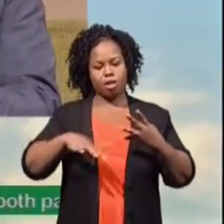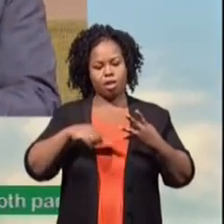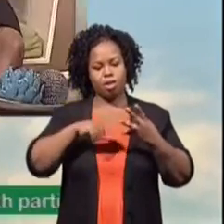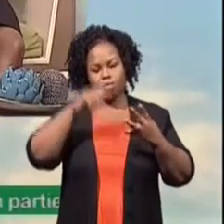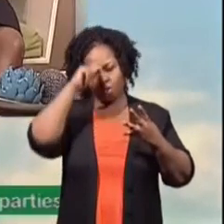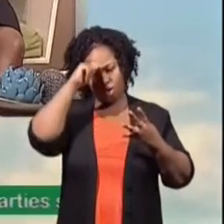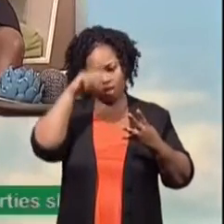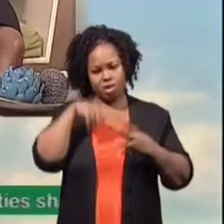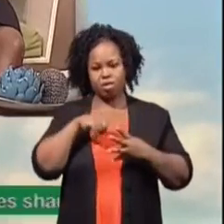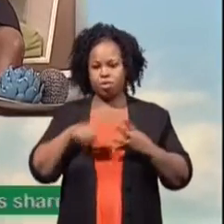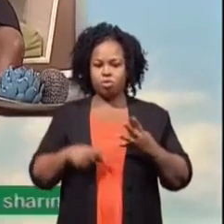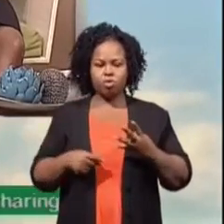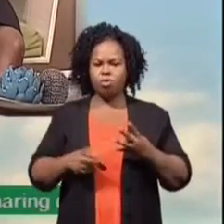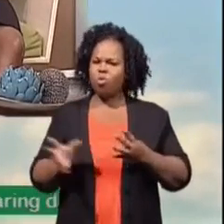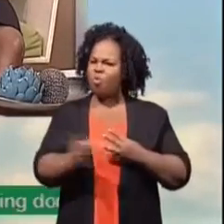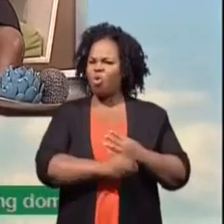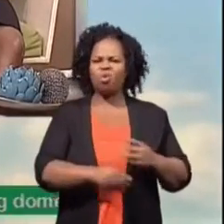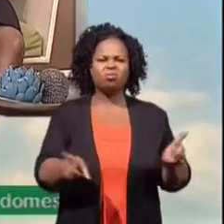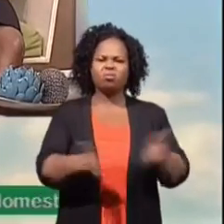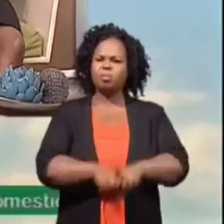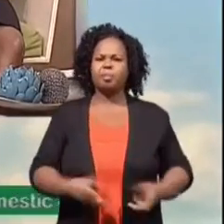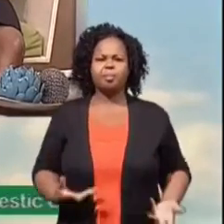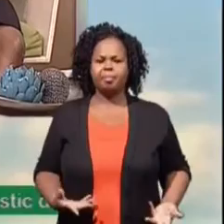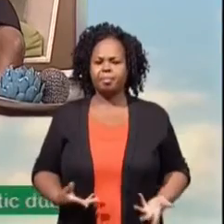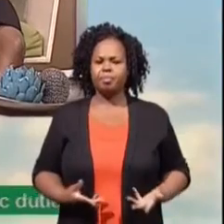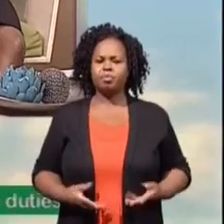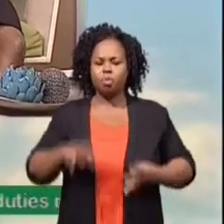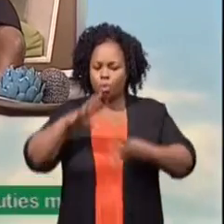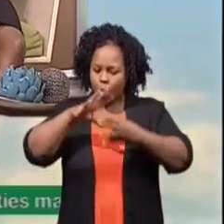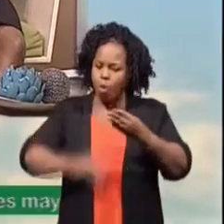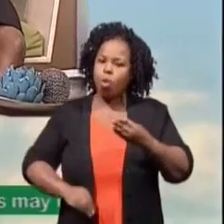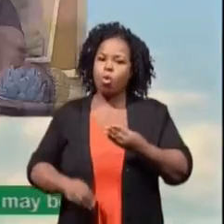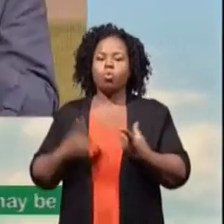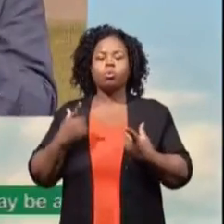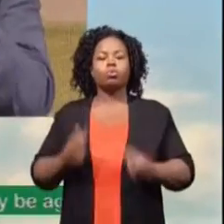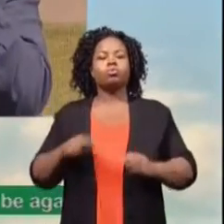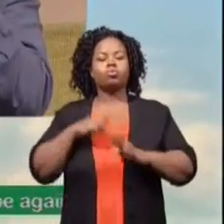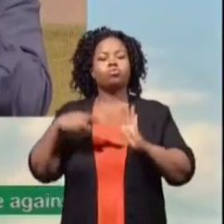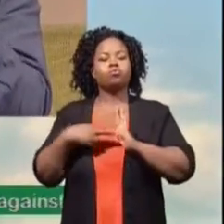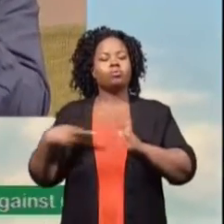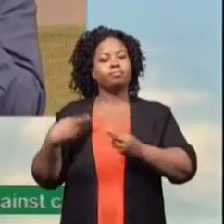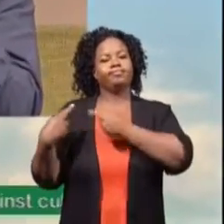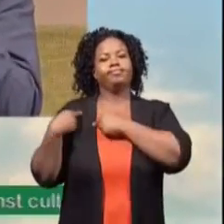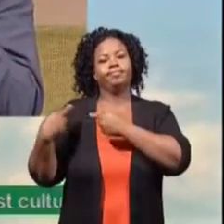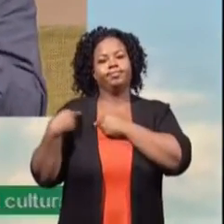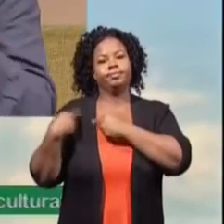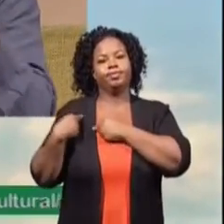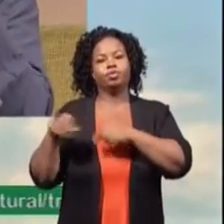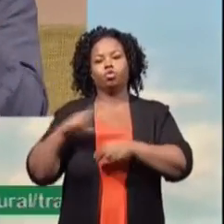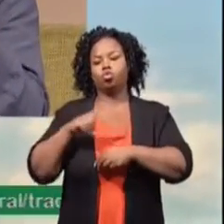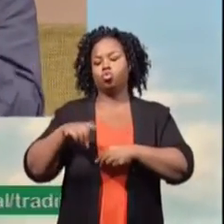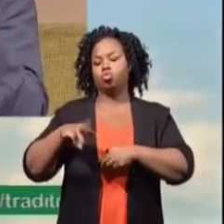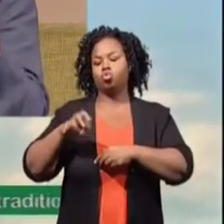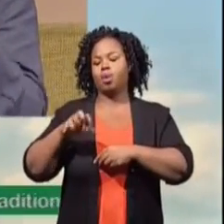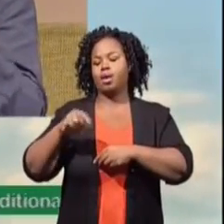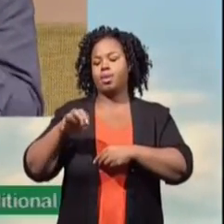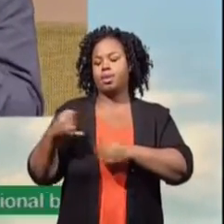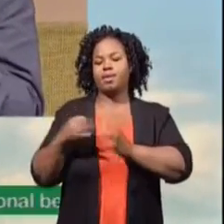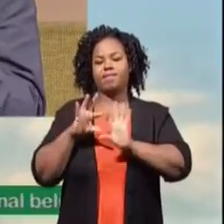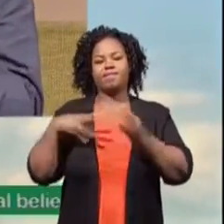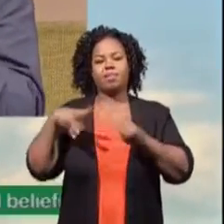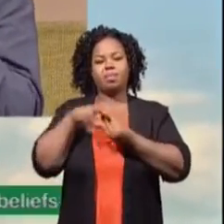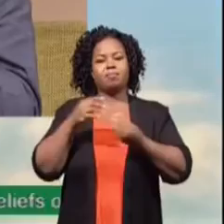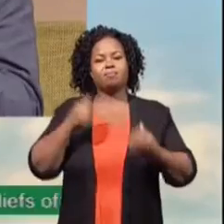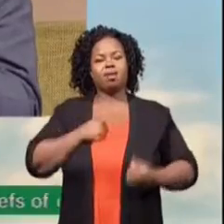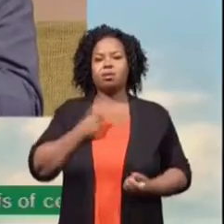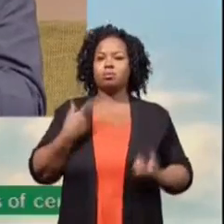girl boy bonke ake akunamfana kunantombazana sonke siyenza i role ne responsibility yakazwane